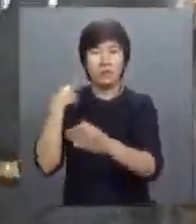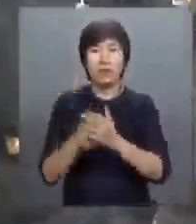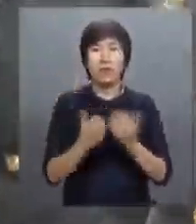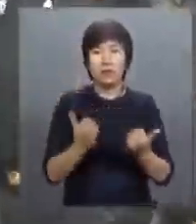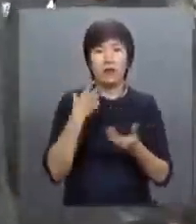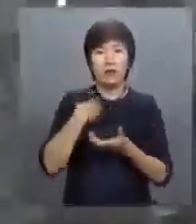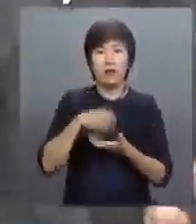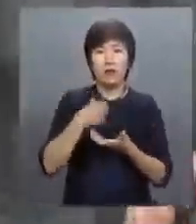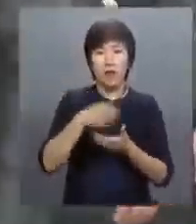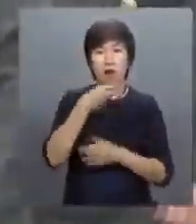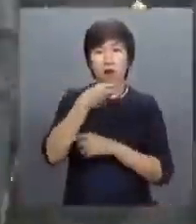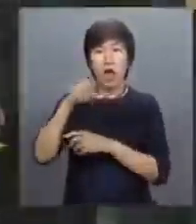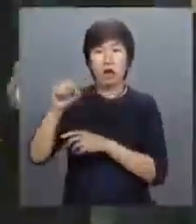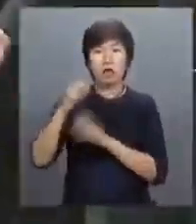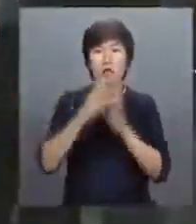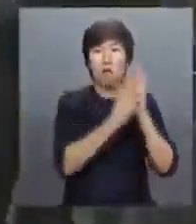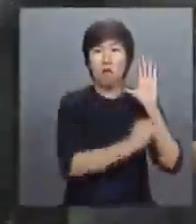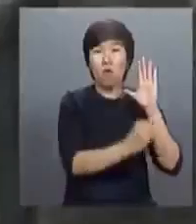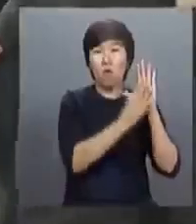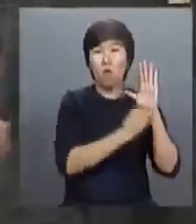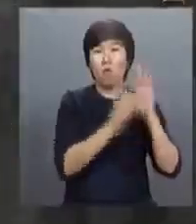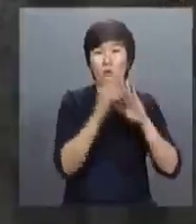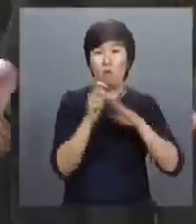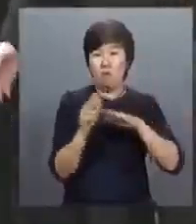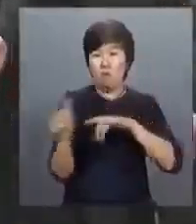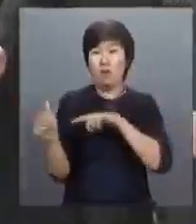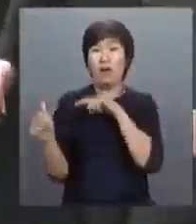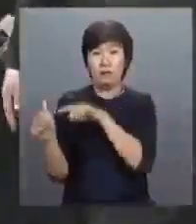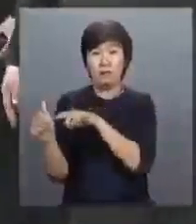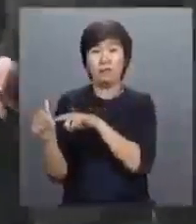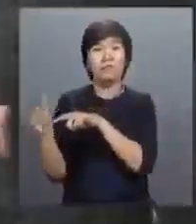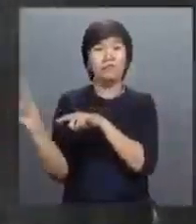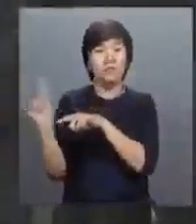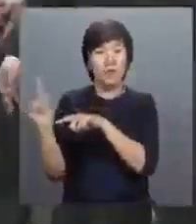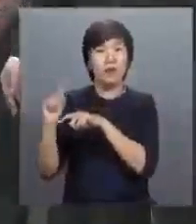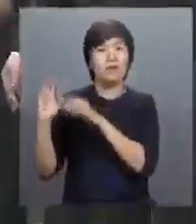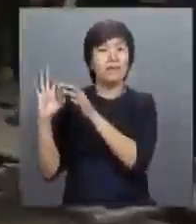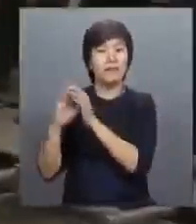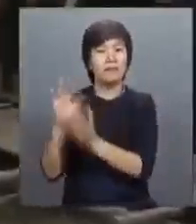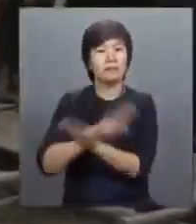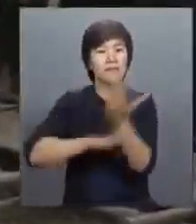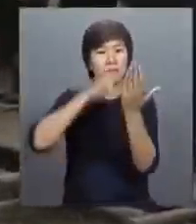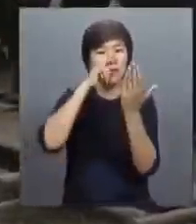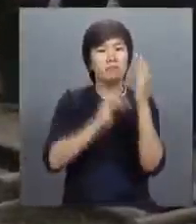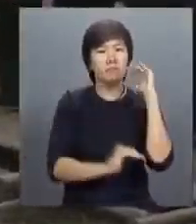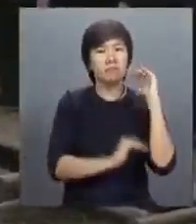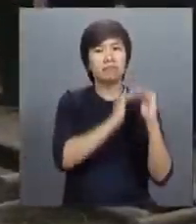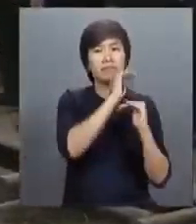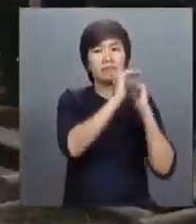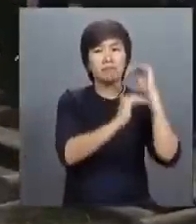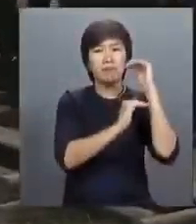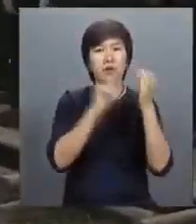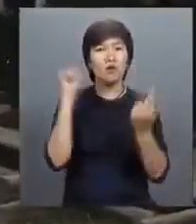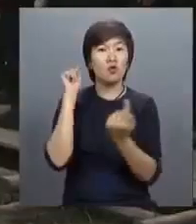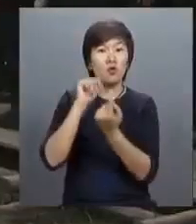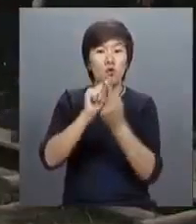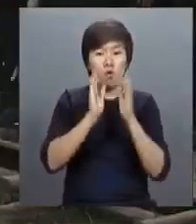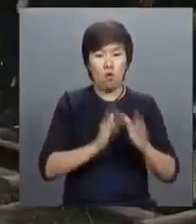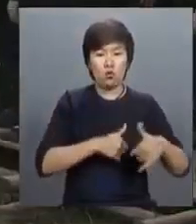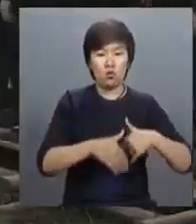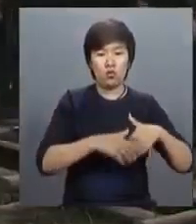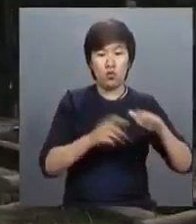เลยนะครับไม่ได้ว่าอะไรหรอกแต่ว่าอย่าไปทำเลยอย่าไปทำอะไรที่ความขัดแย้งเขาก็ไม่อยากให้ทำ